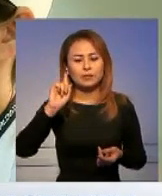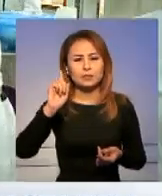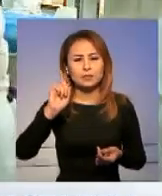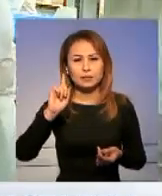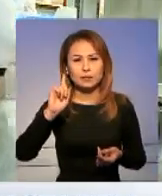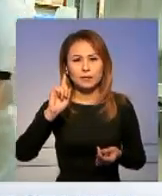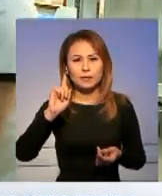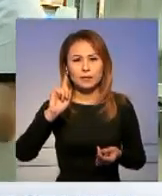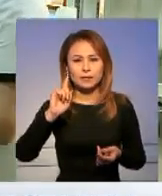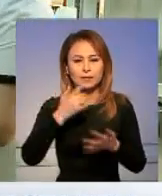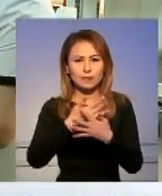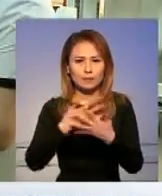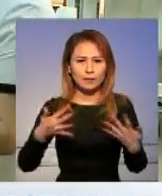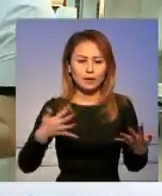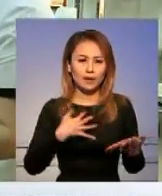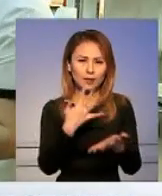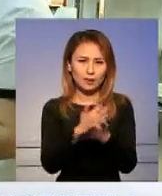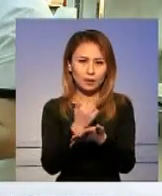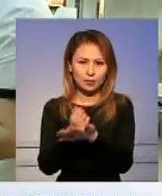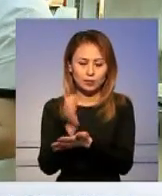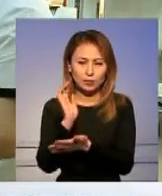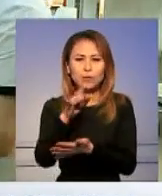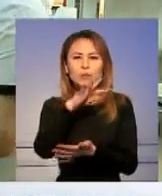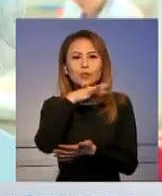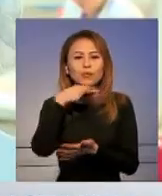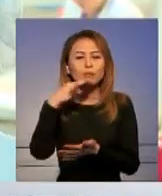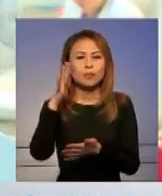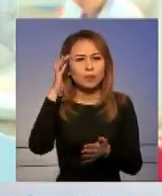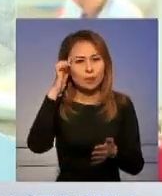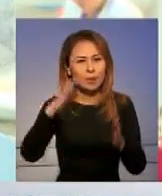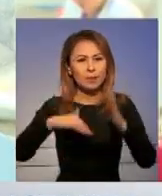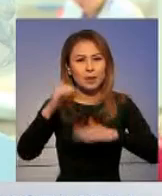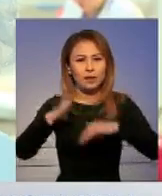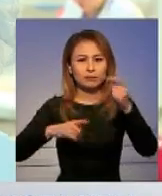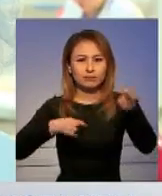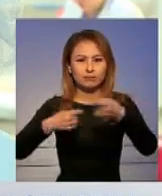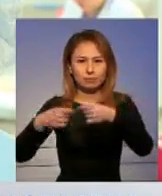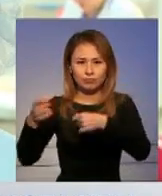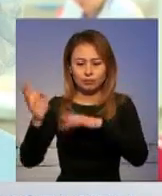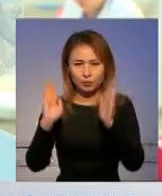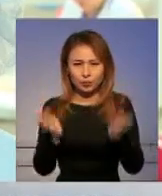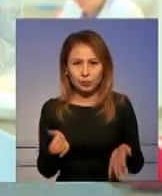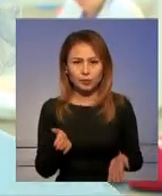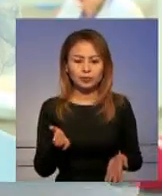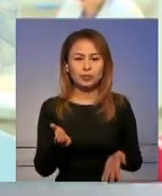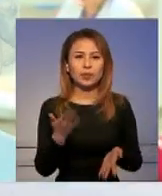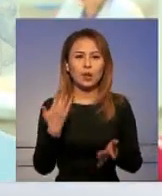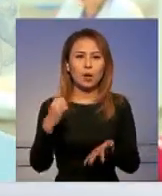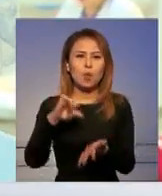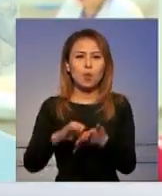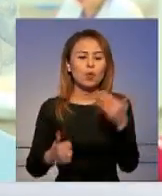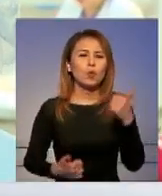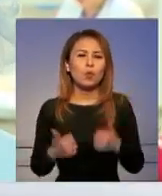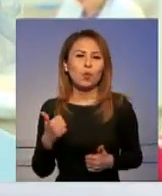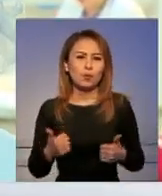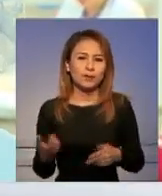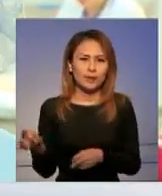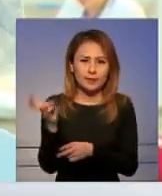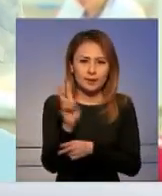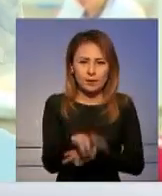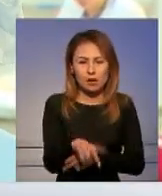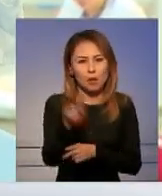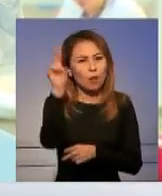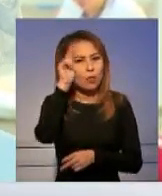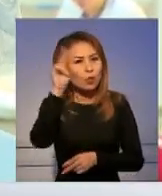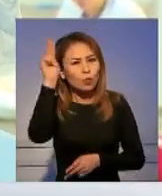іздеймін, табам деп үміттенемін. Көп тәжірибе жинаймын. Сарапшы ретінде айтатын болсам, конкурсқа келген